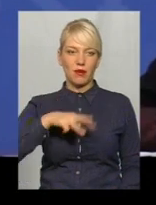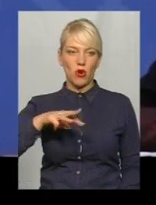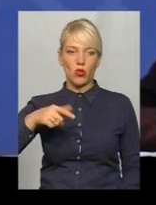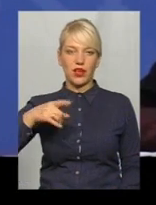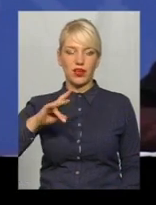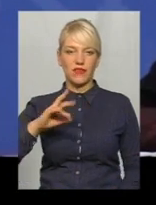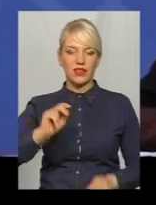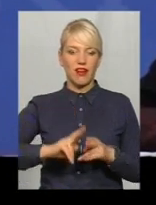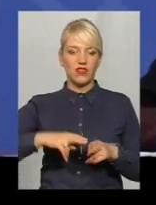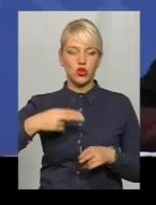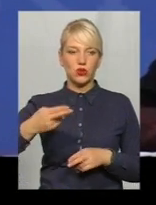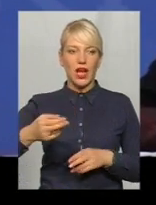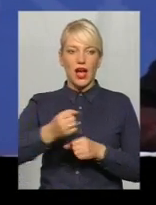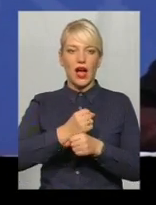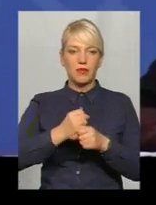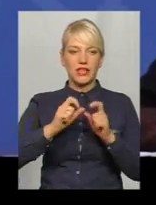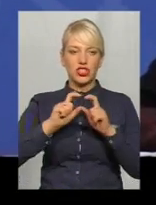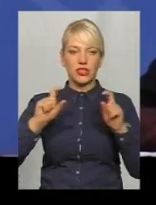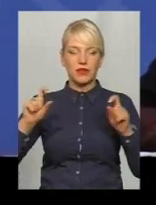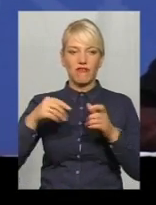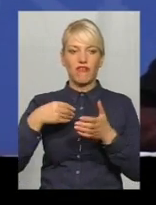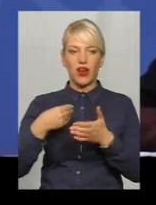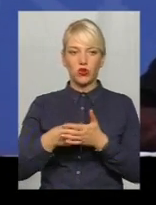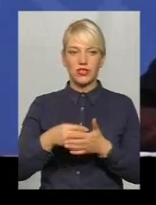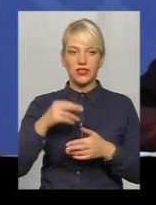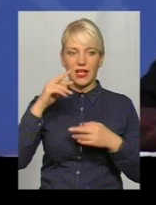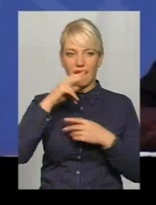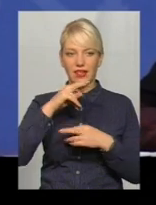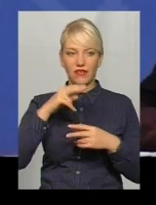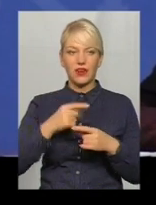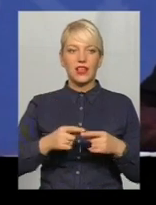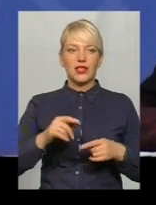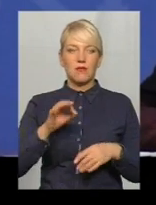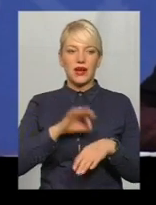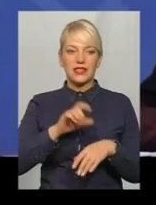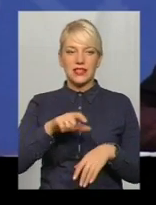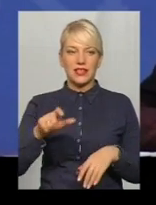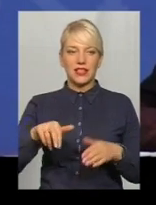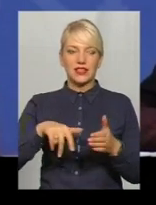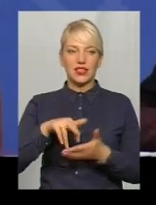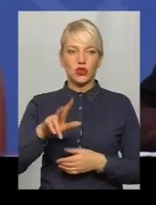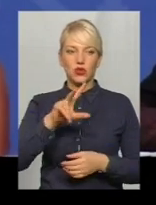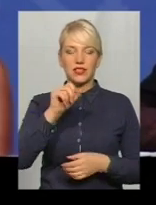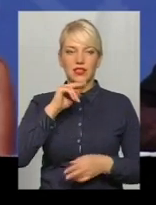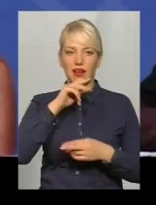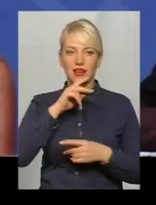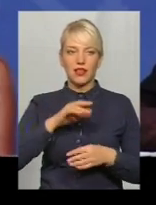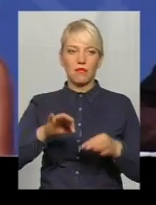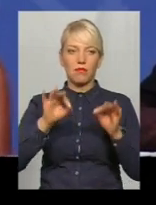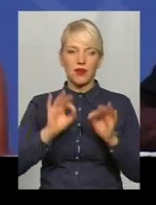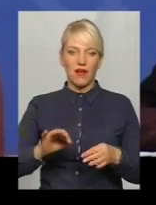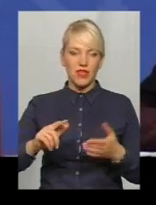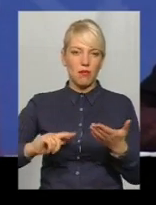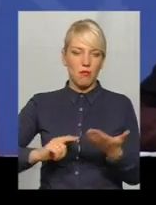на відшкодування аптечним закладам вартості ліків. Пацієнти йдуть за ліками правильним